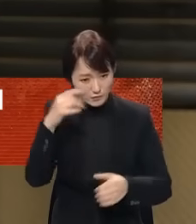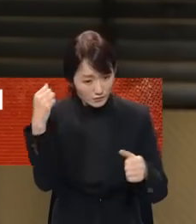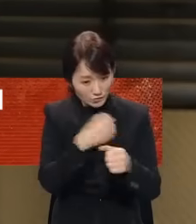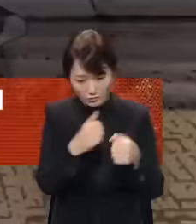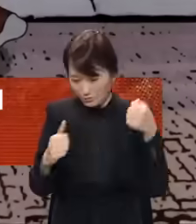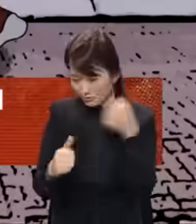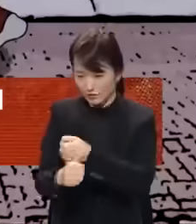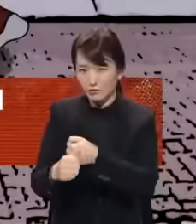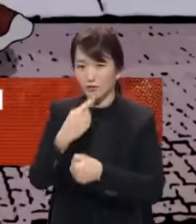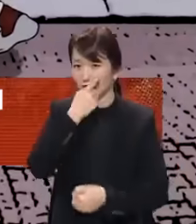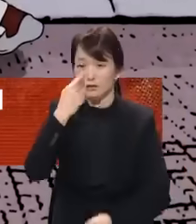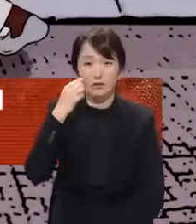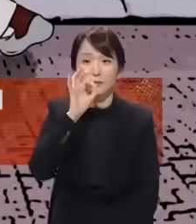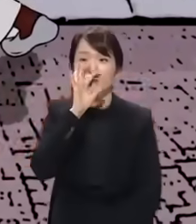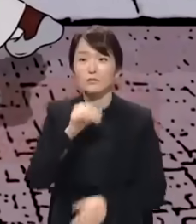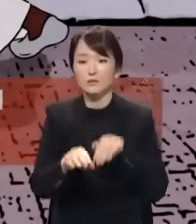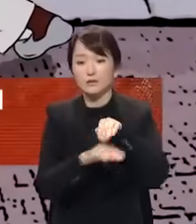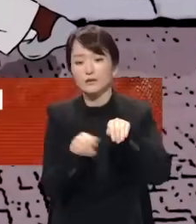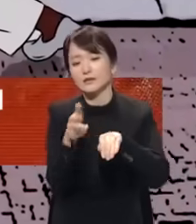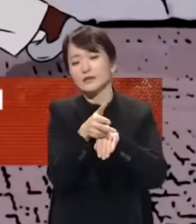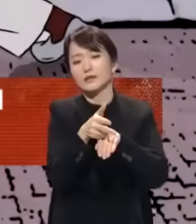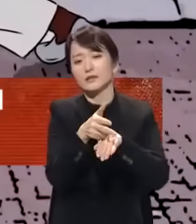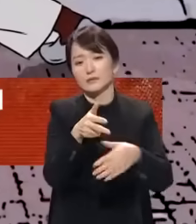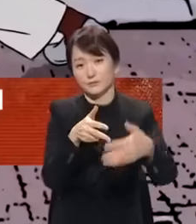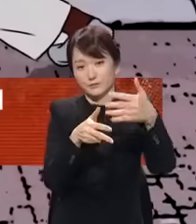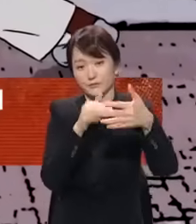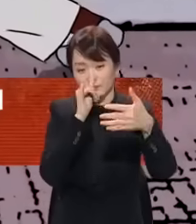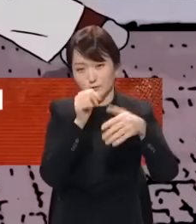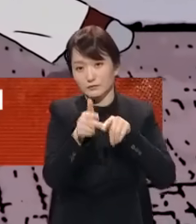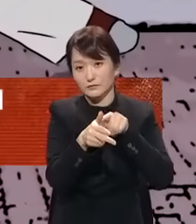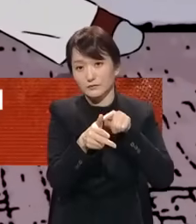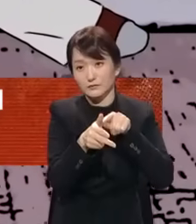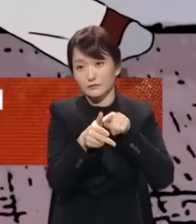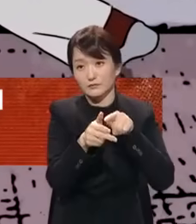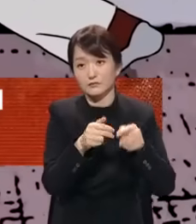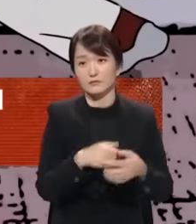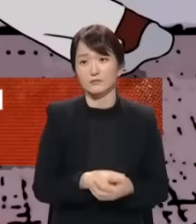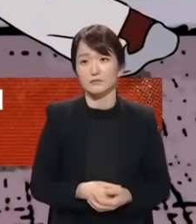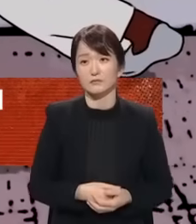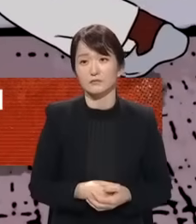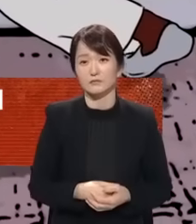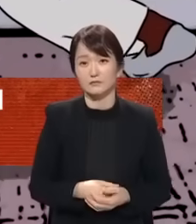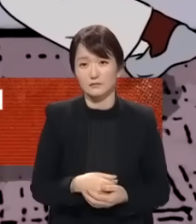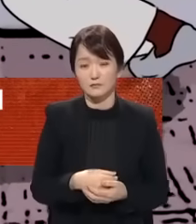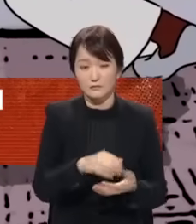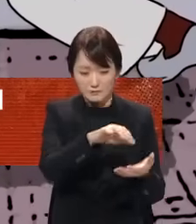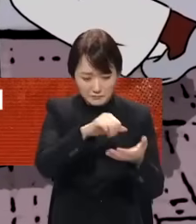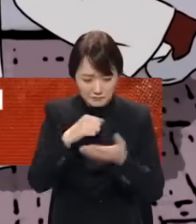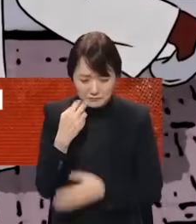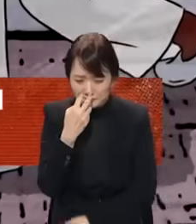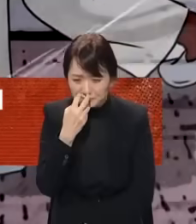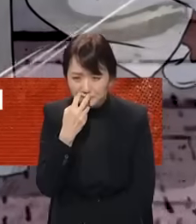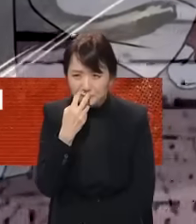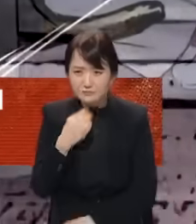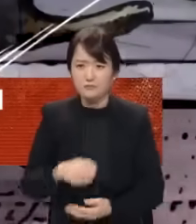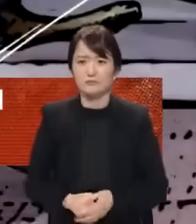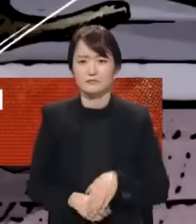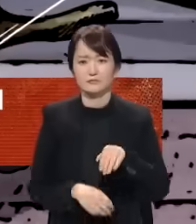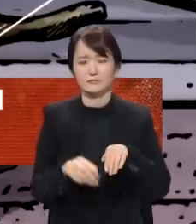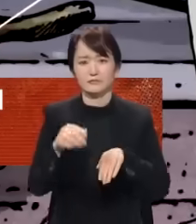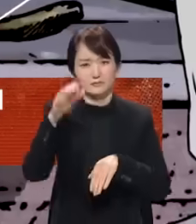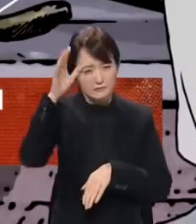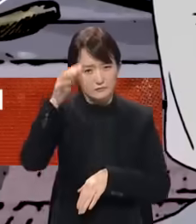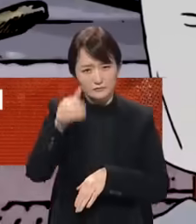수도 없고요. 또 차량 안에 블랙박스가 사실 있잖아요. 예, 예. 그 블랙박스도 지금 조사를 좀 해봤는데 견주 차량 블랙박스